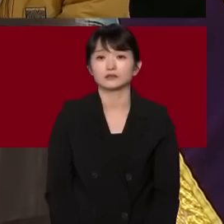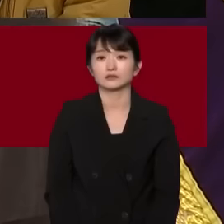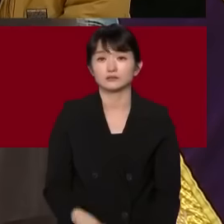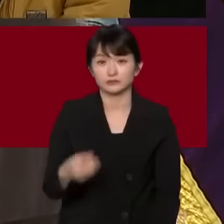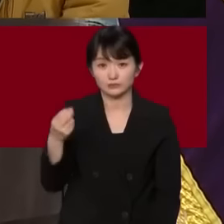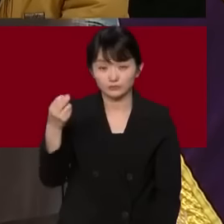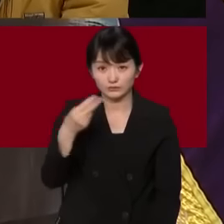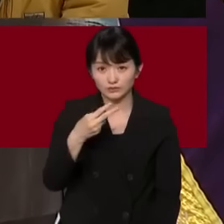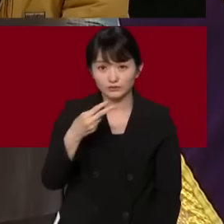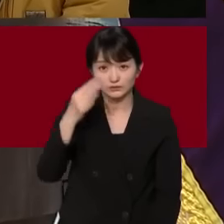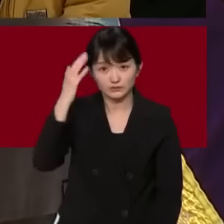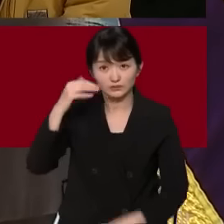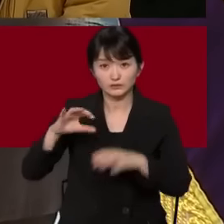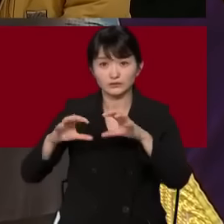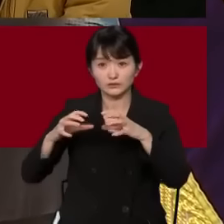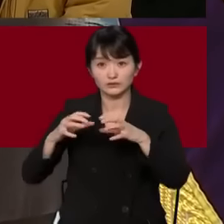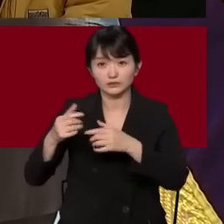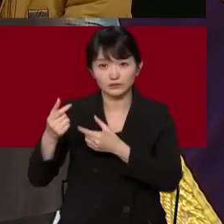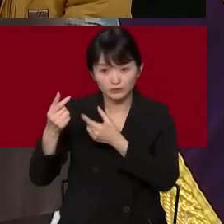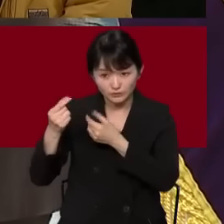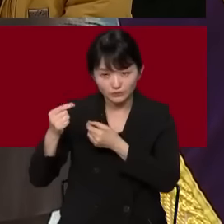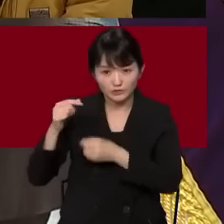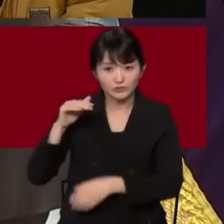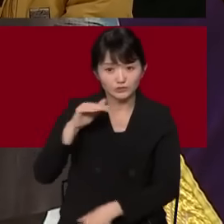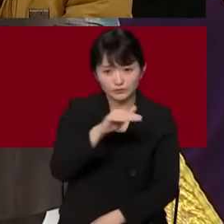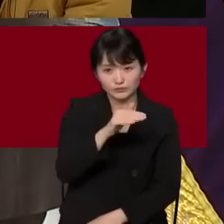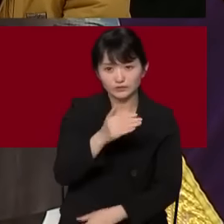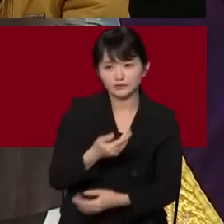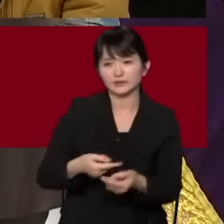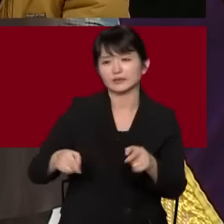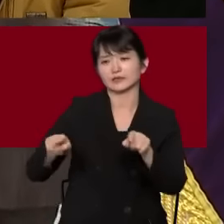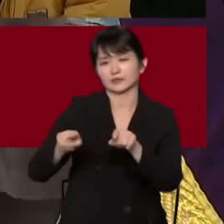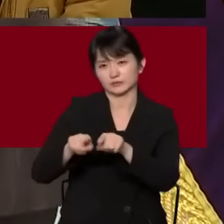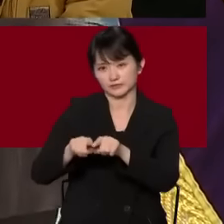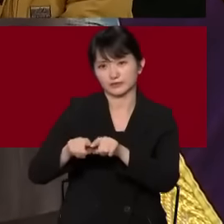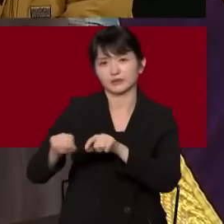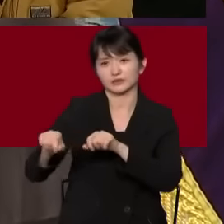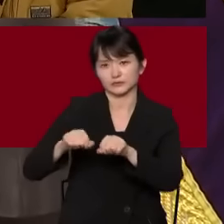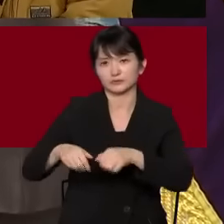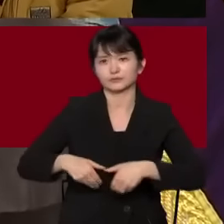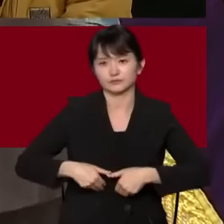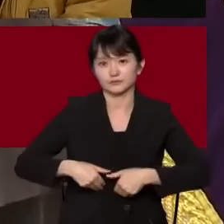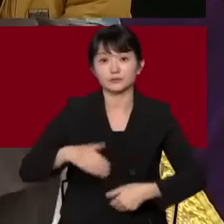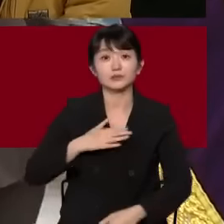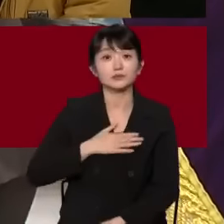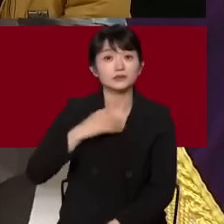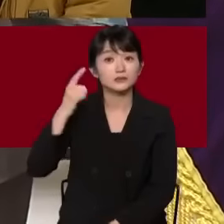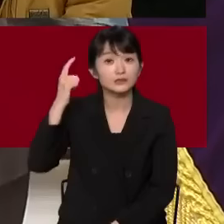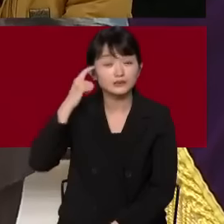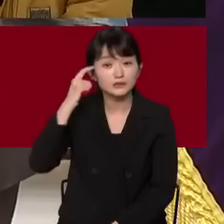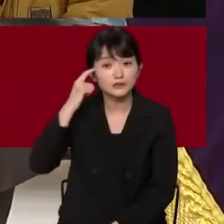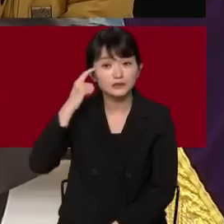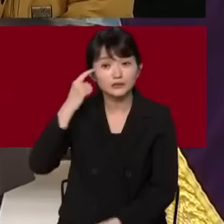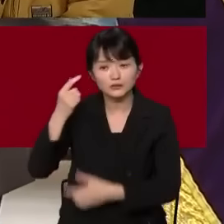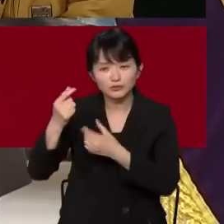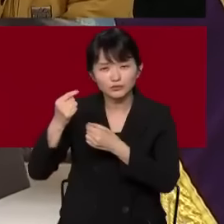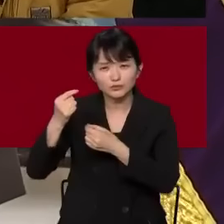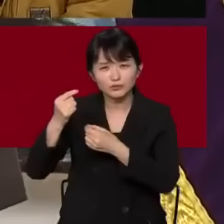그리고 대한민국에는 보수와 진보가 다 같이 필요합니다. 제가 생각하는 우리 보수의